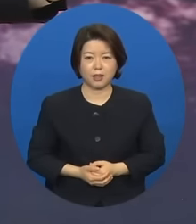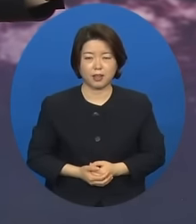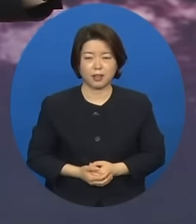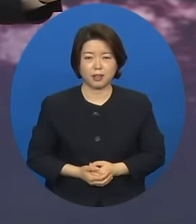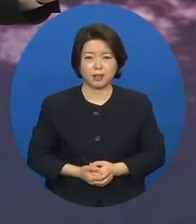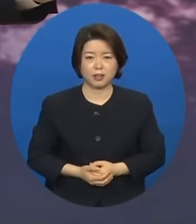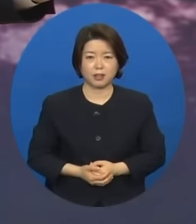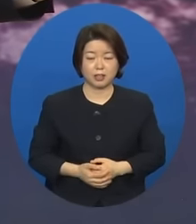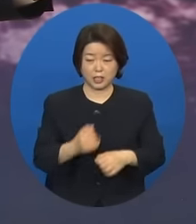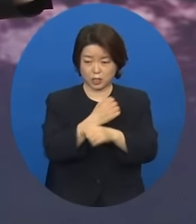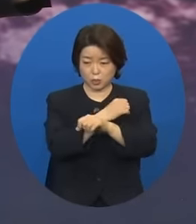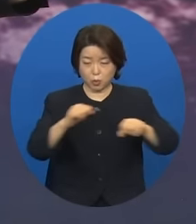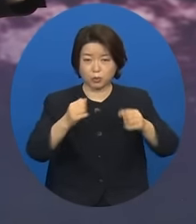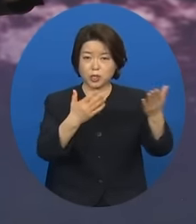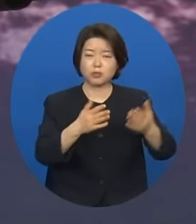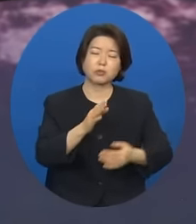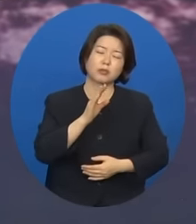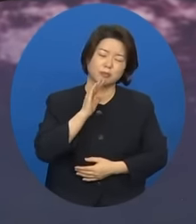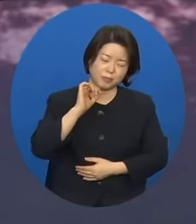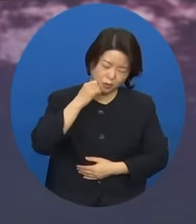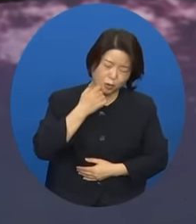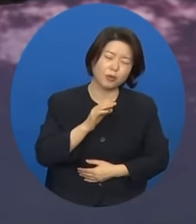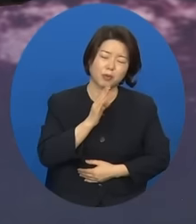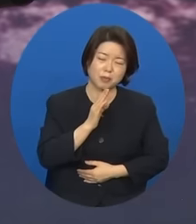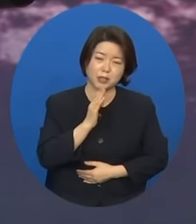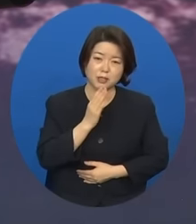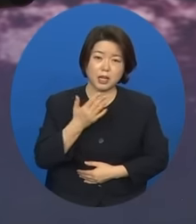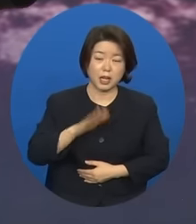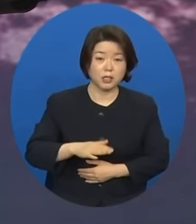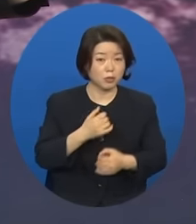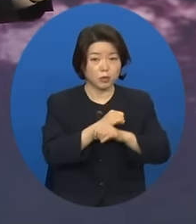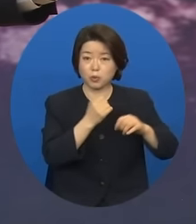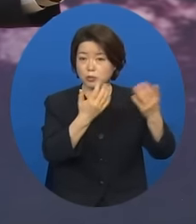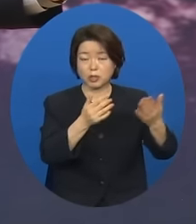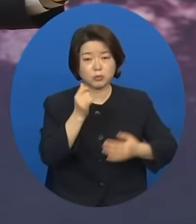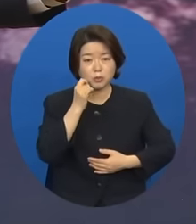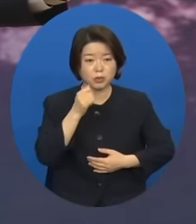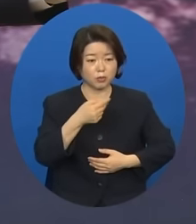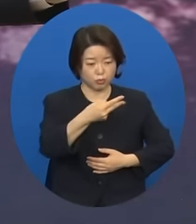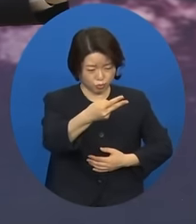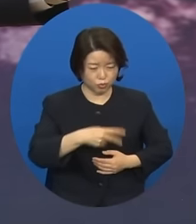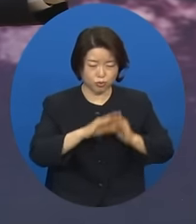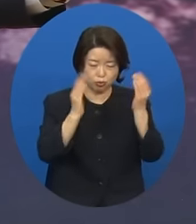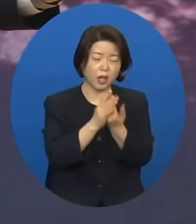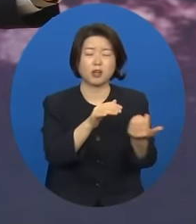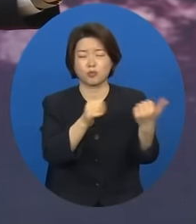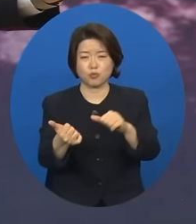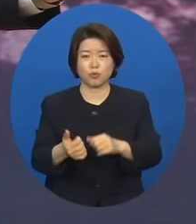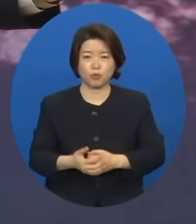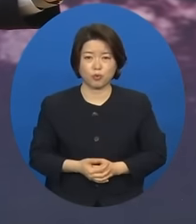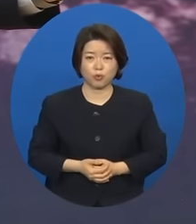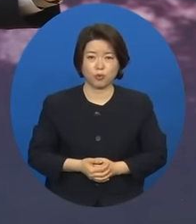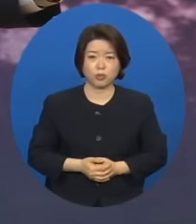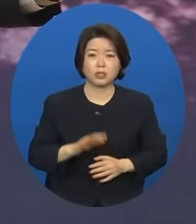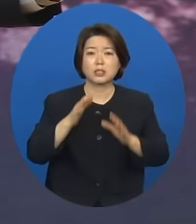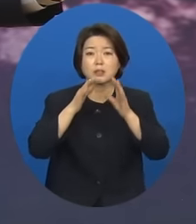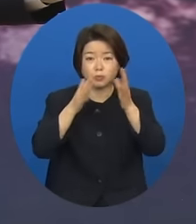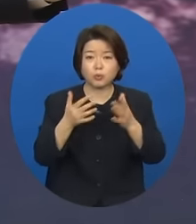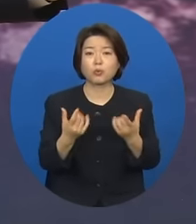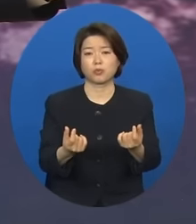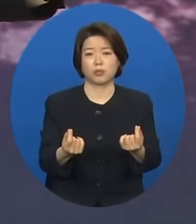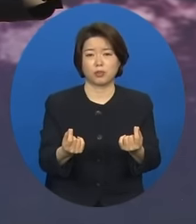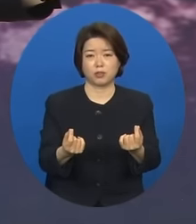용 너 어렵죠 그런데 그렇게 용서를 안 하면요 결국 다 죽는 거예요 속는 겁니다